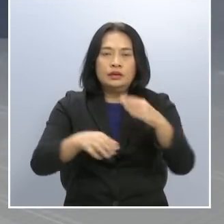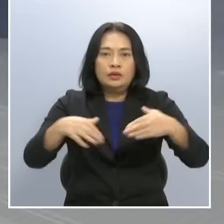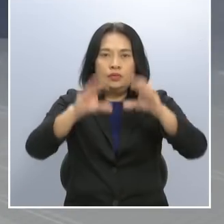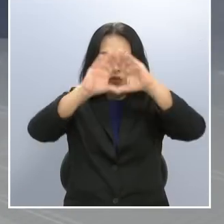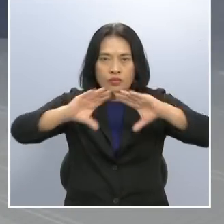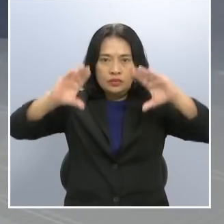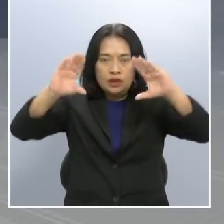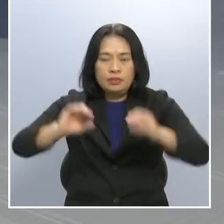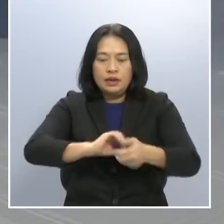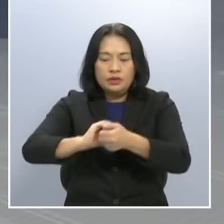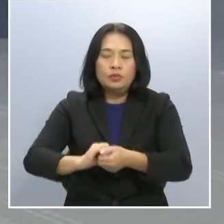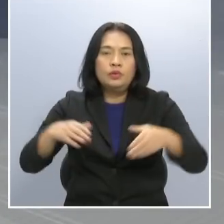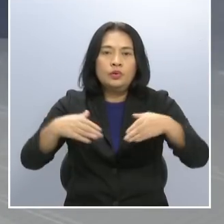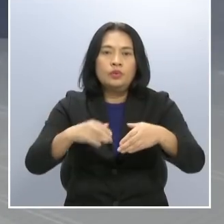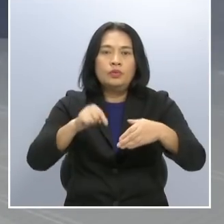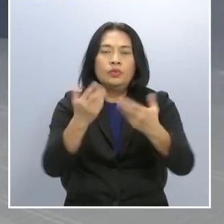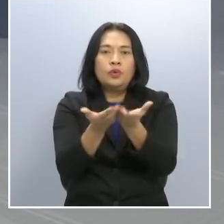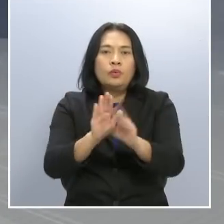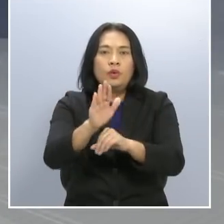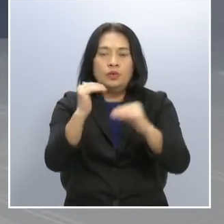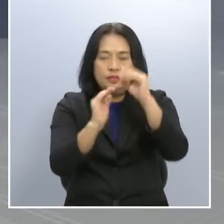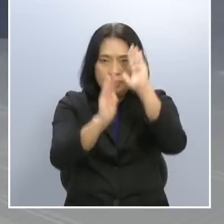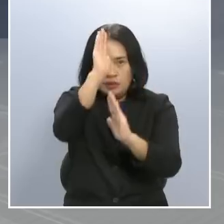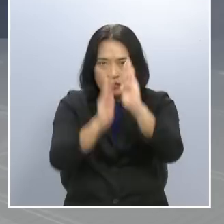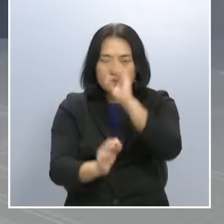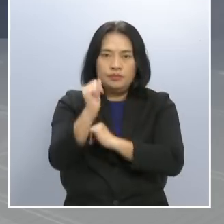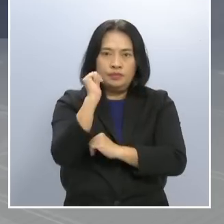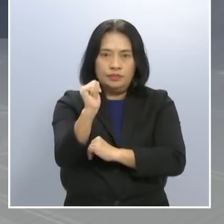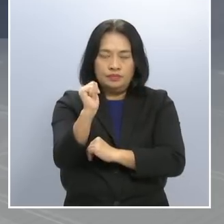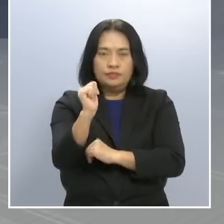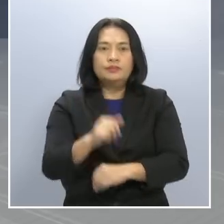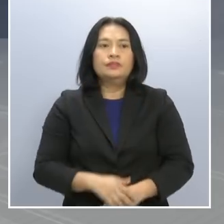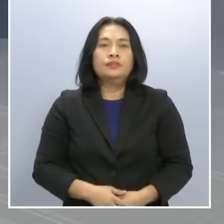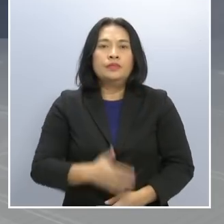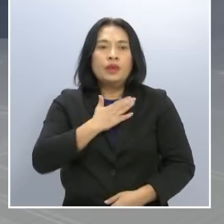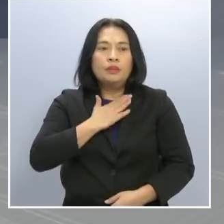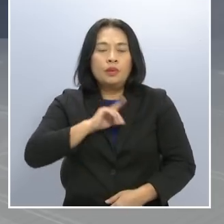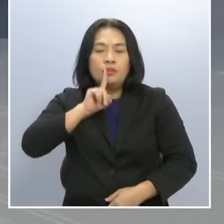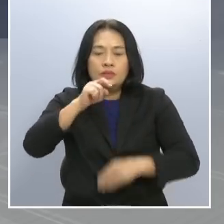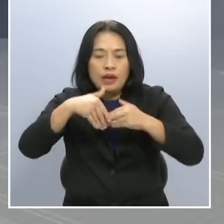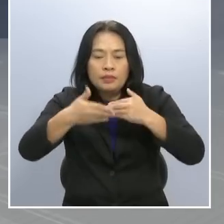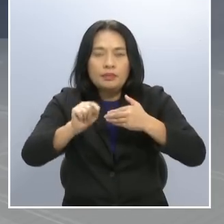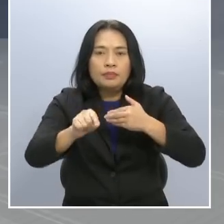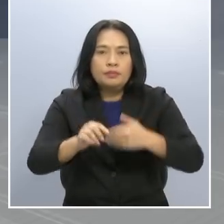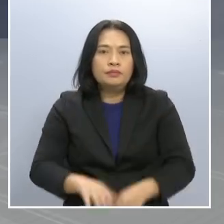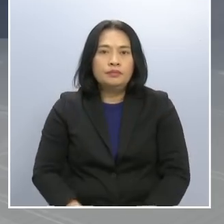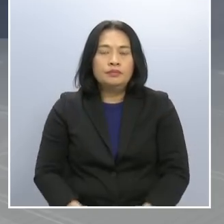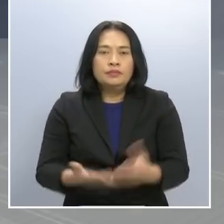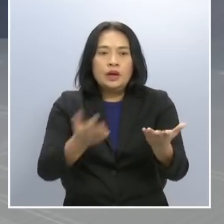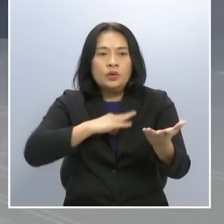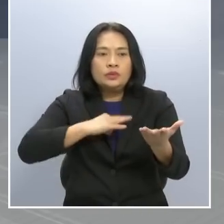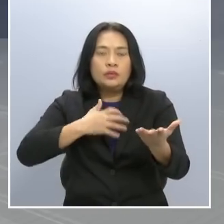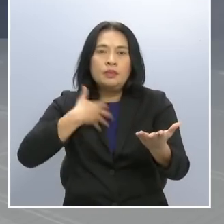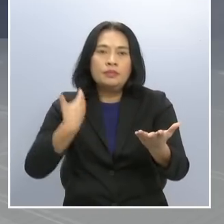เป็นทอดตัวประชาธิปไตยที่สง่างามให้ได้หากคำถามของผมมันล้ำหน้ามากเกินไปจนทำให้ไม่สบายใจ